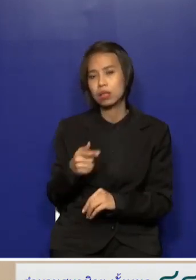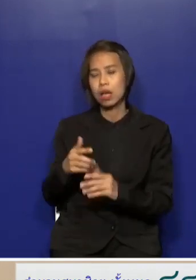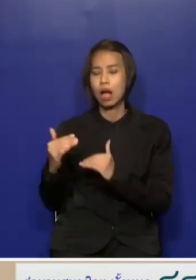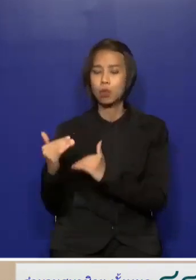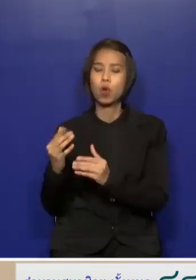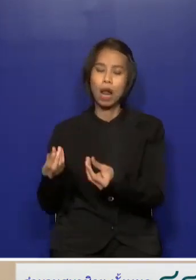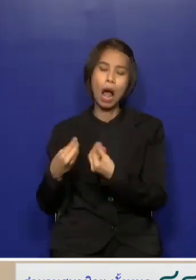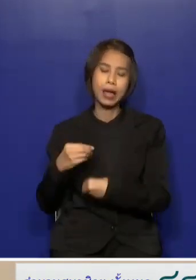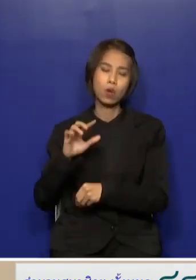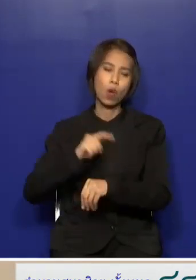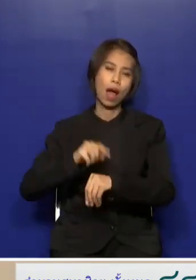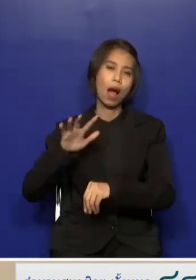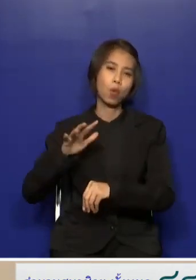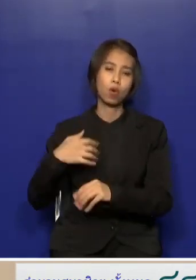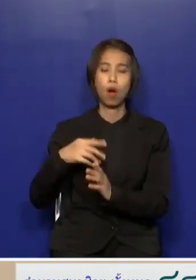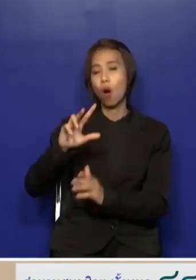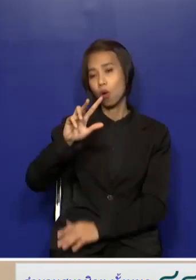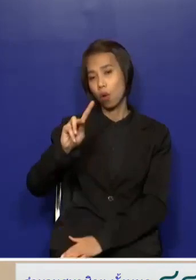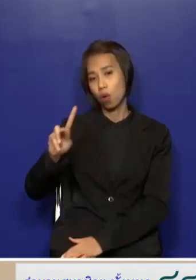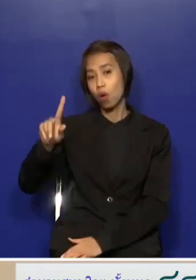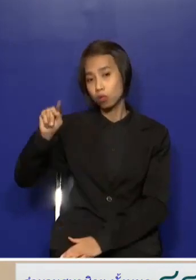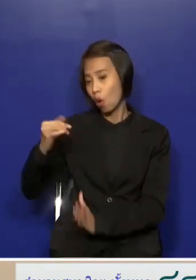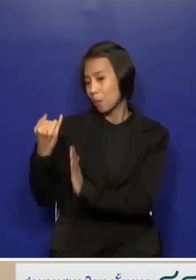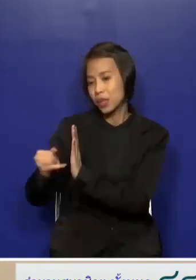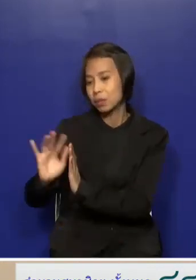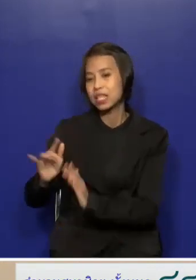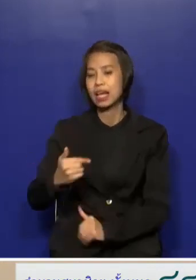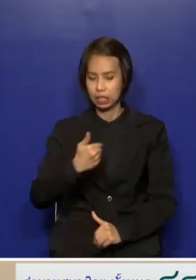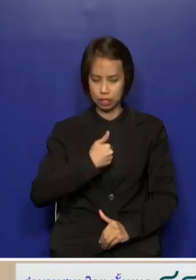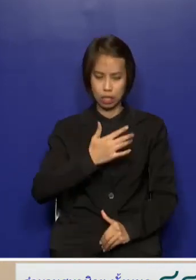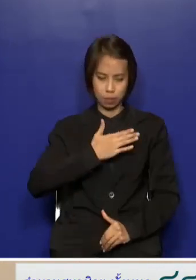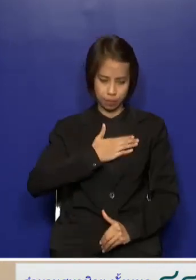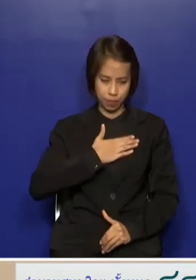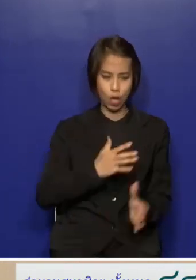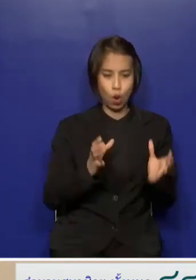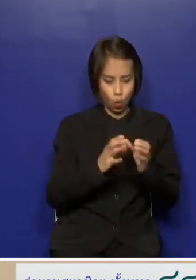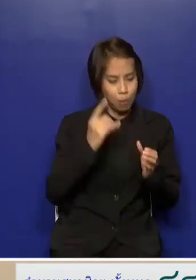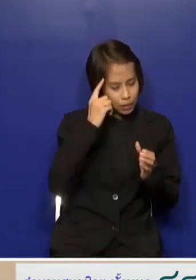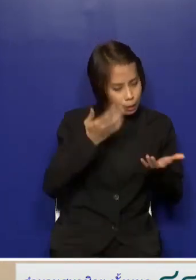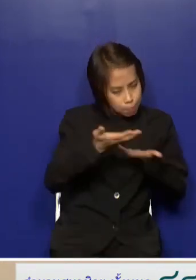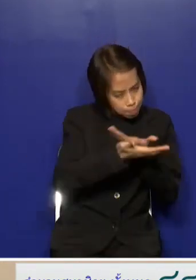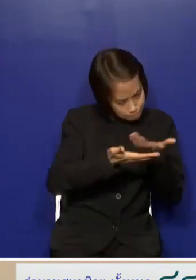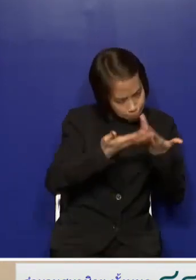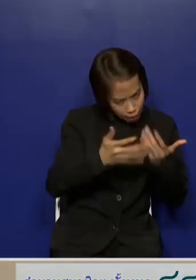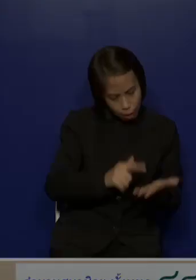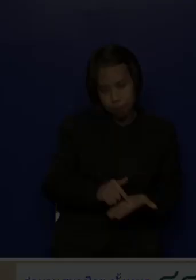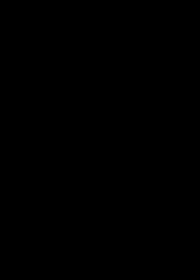อันนี้ไม่ใช่ความผิดกกต.ครับเป็นเรื่องที่ผมกับคณะพรรคพวกที่มีความเห็นร่วมกันไปเสนอขอครับ